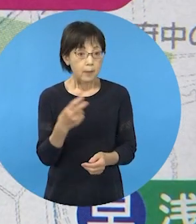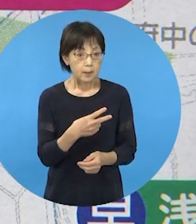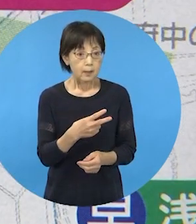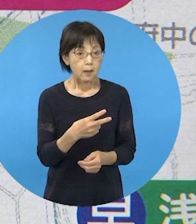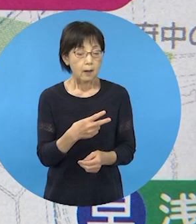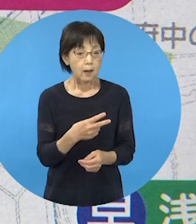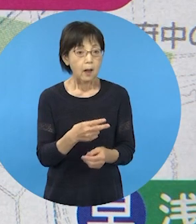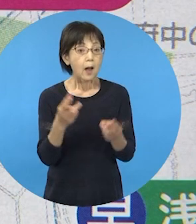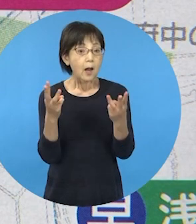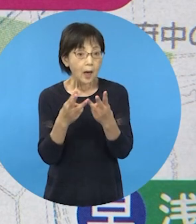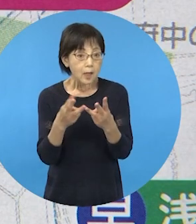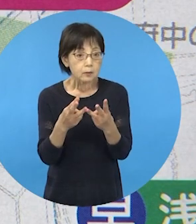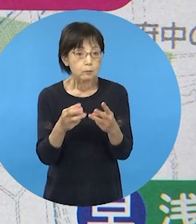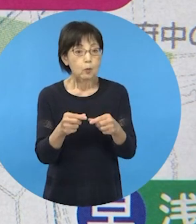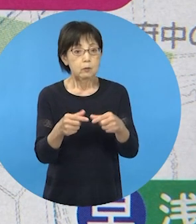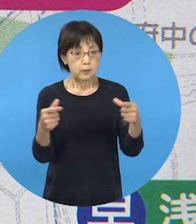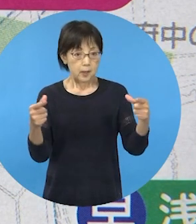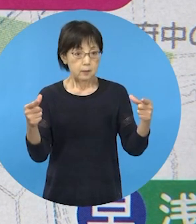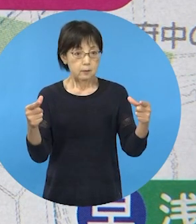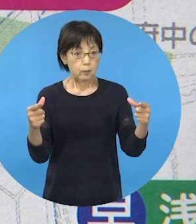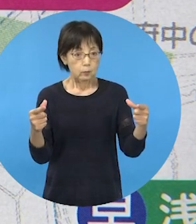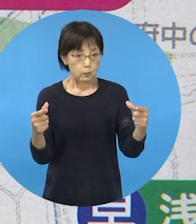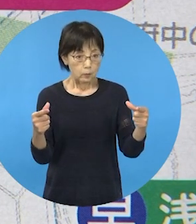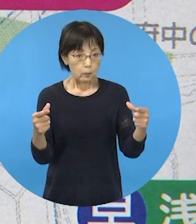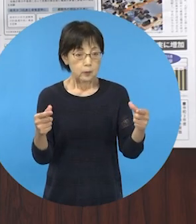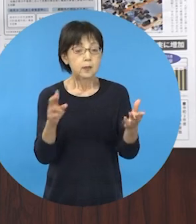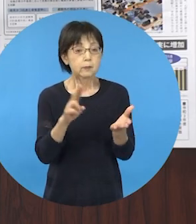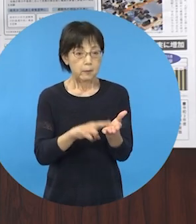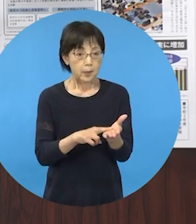て自主避難所の数も増やしました。